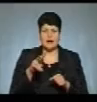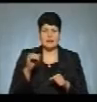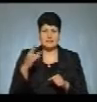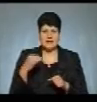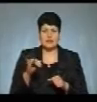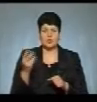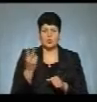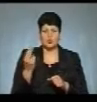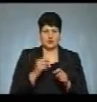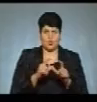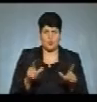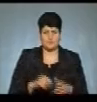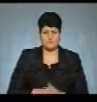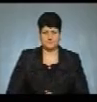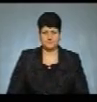школи.